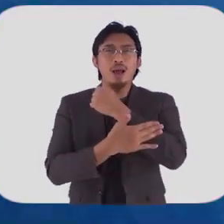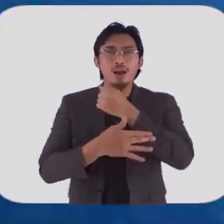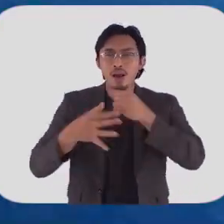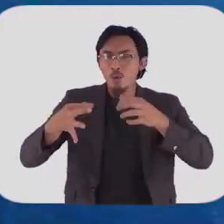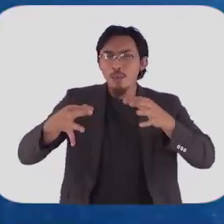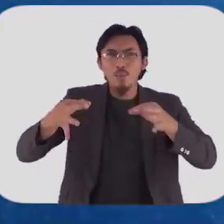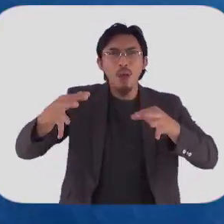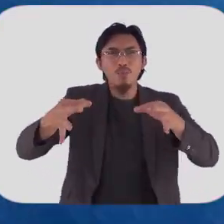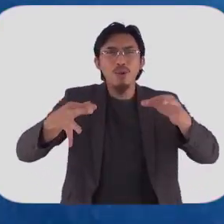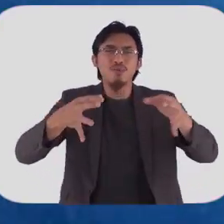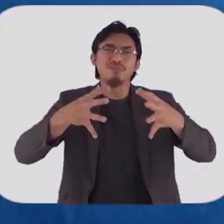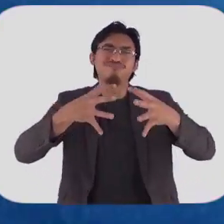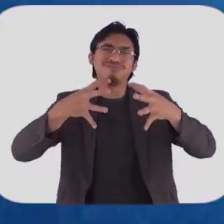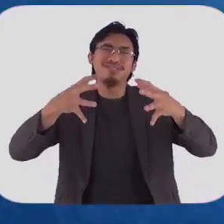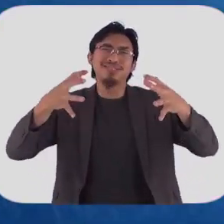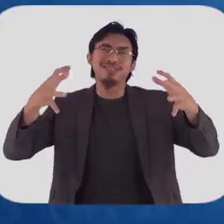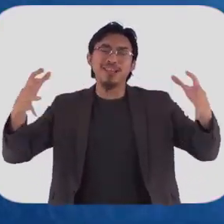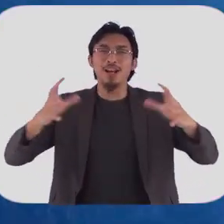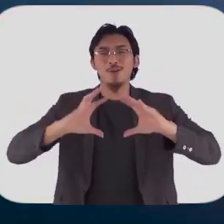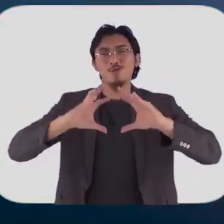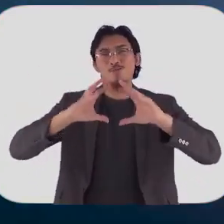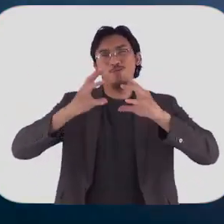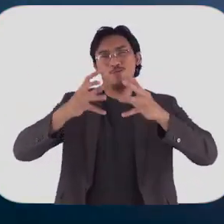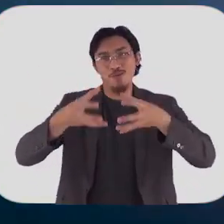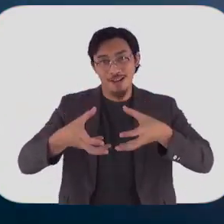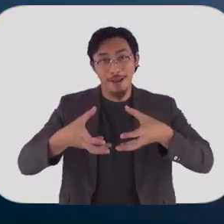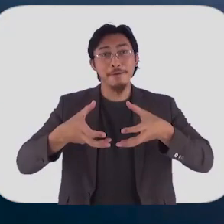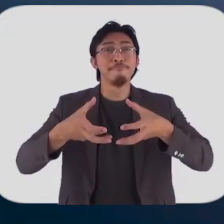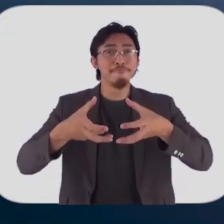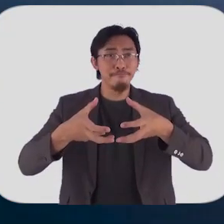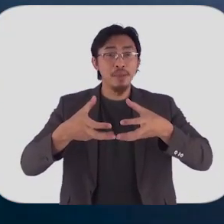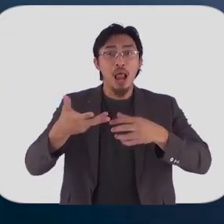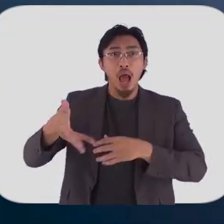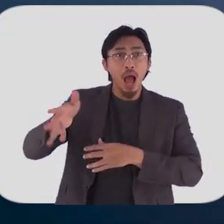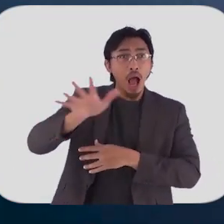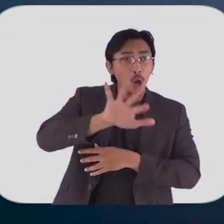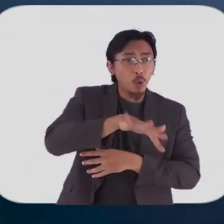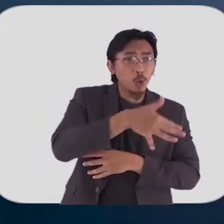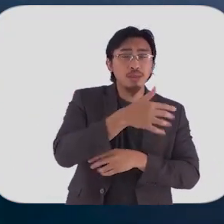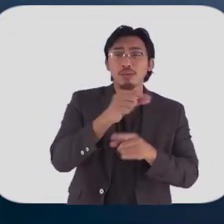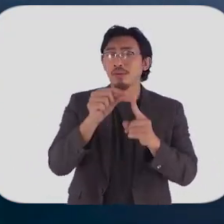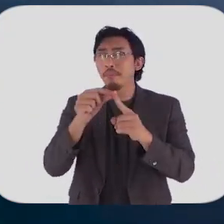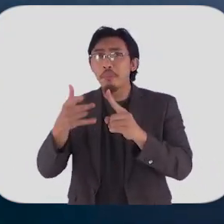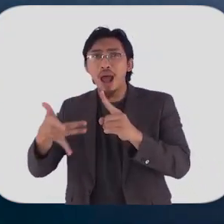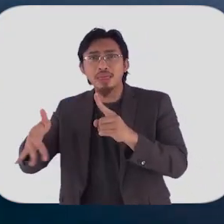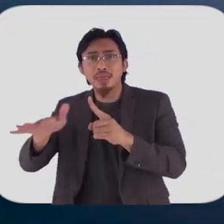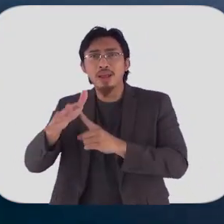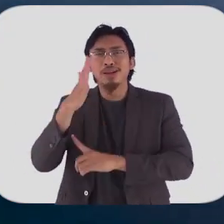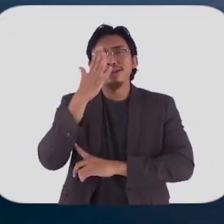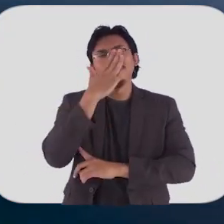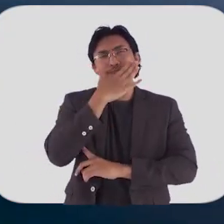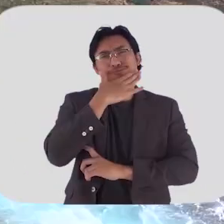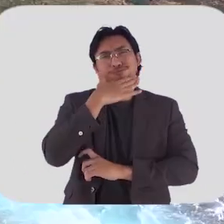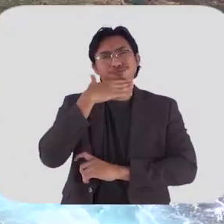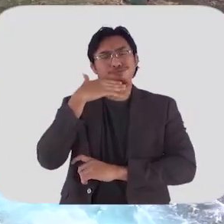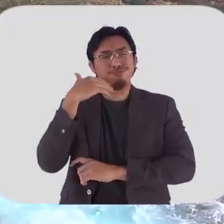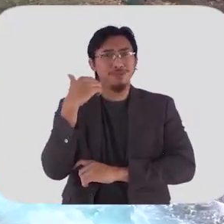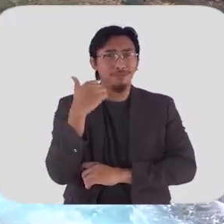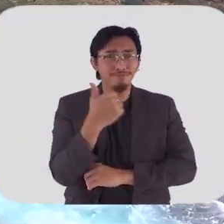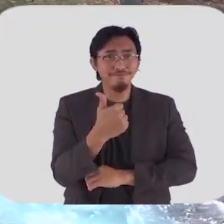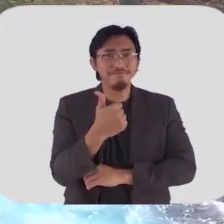Indonesia merupakan negara kepulauan terbesar di dunia dengan keindahan laut dan pantai di